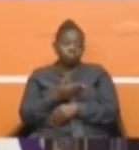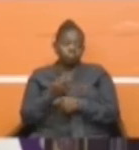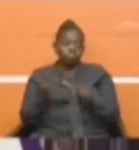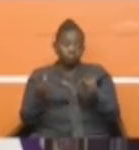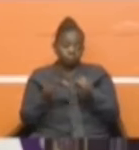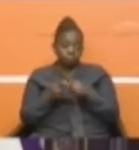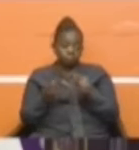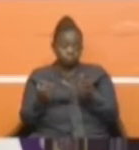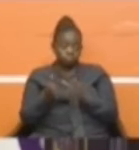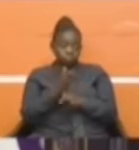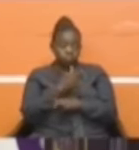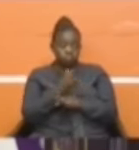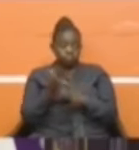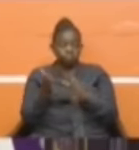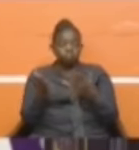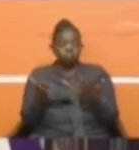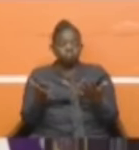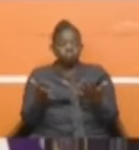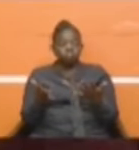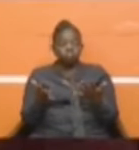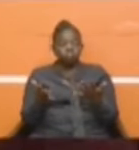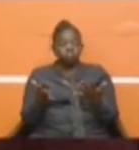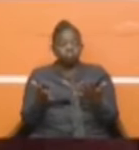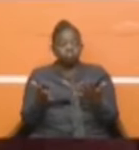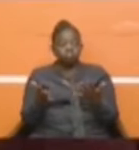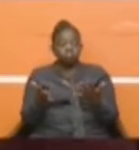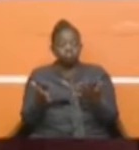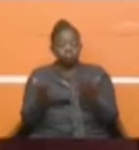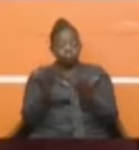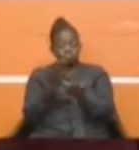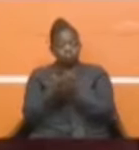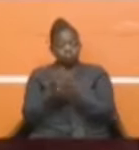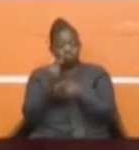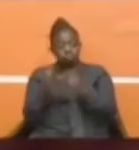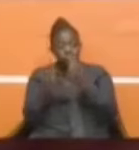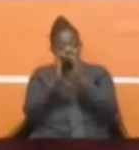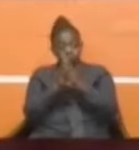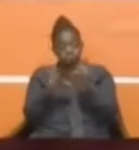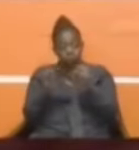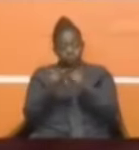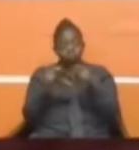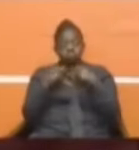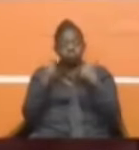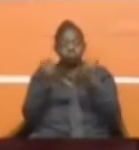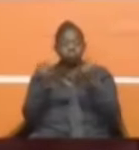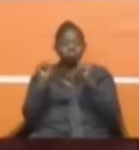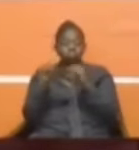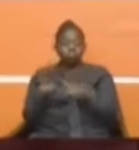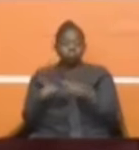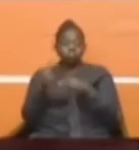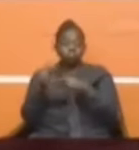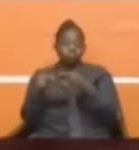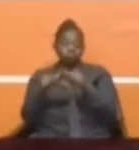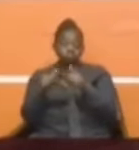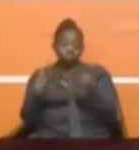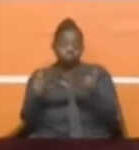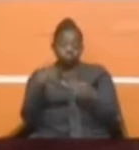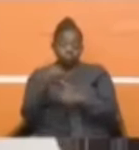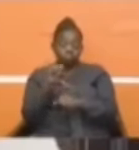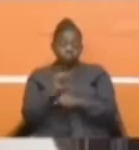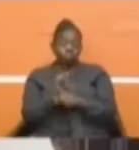alitukumiremu twegerenga okulyanga. Abasabye okwongera okusabira abasaseredoti basobole okutambuza obulungi emirimu